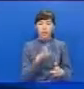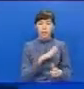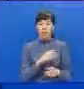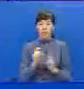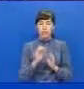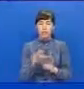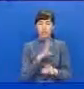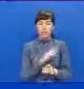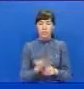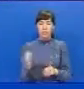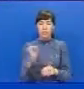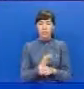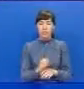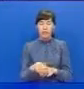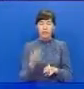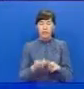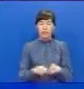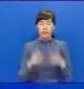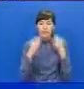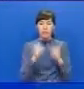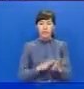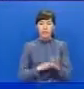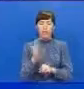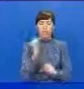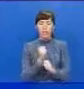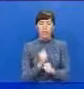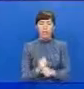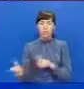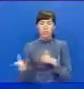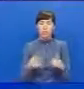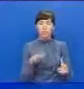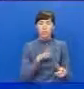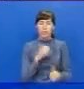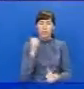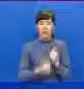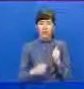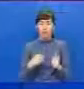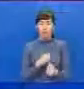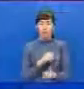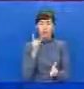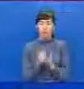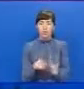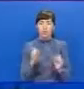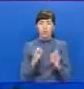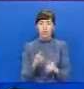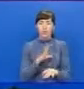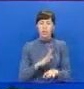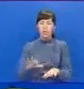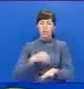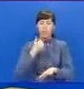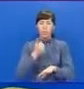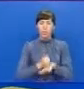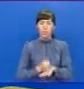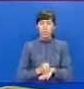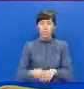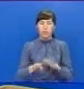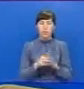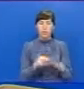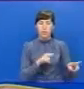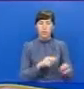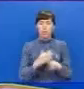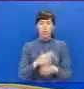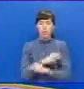айтылды. Сонымен қатар осы күні атқарылатын жұмыс пысықталды. Әркімге өз миссиясы түсіндірілді. Өңір басшысы сайлауды байқауға